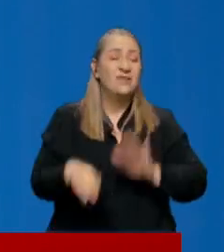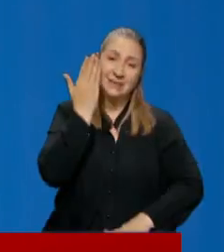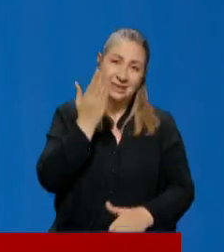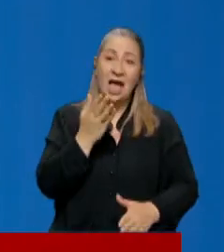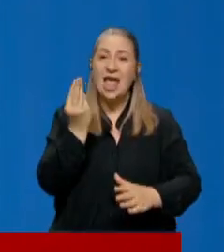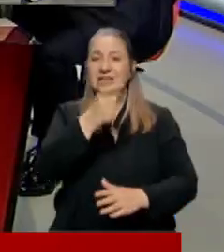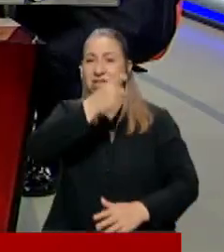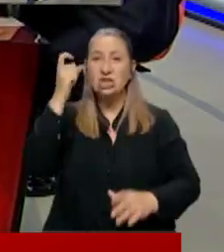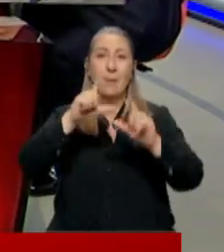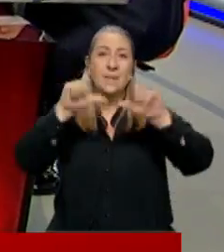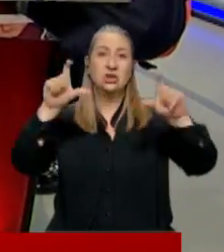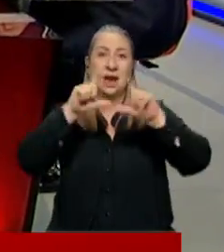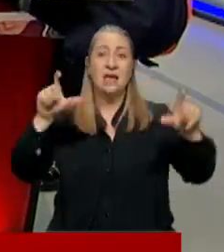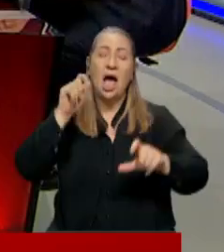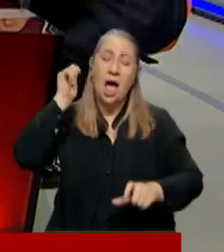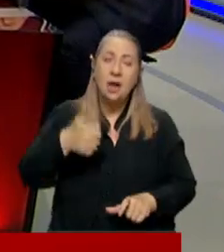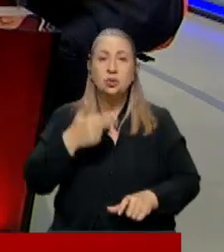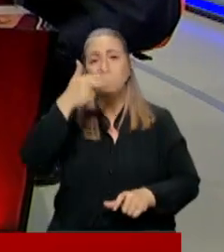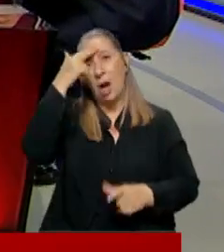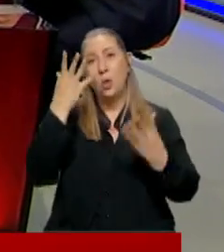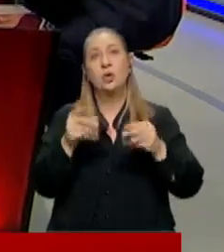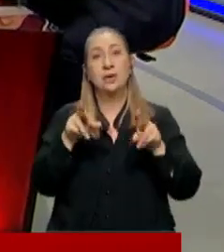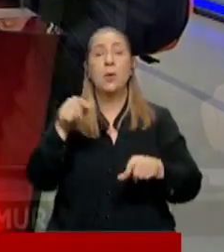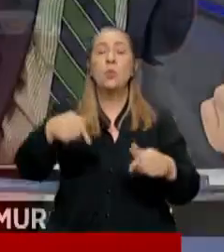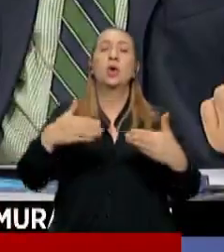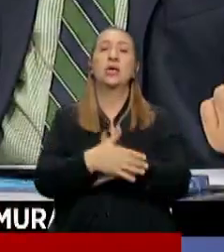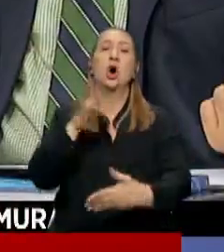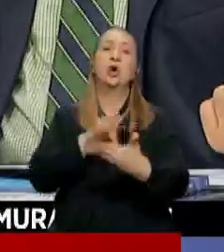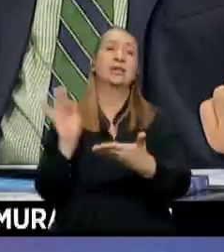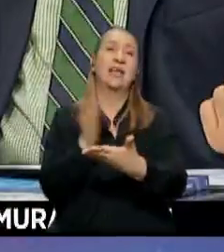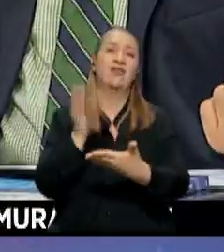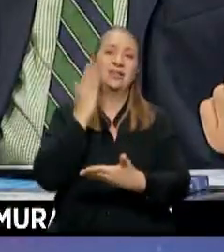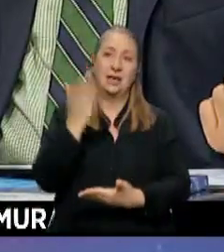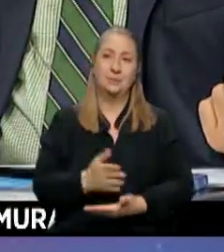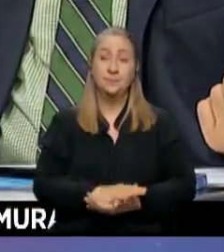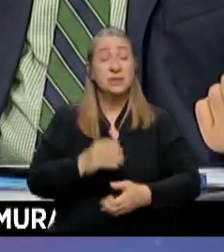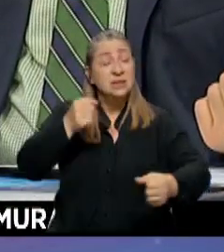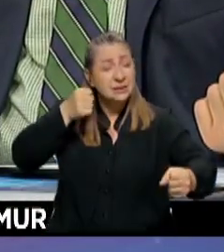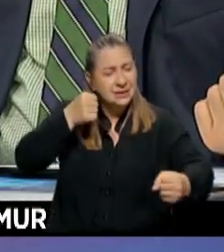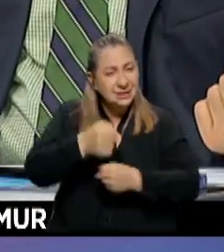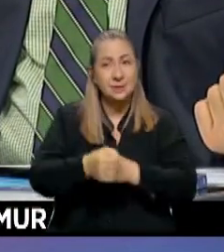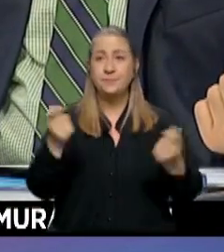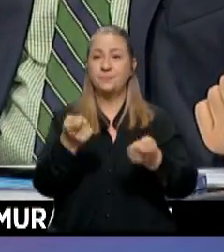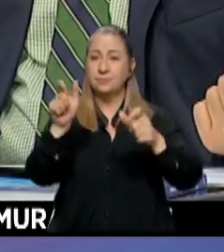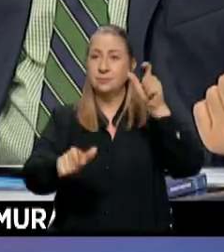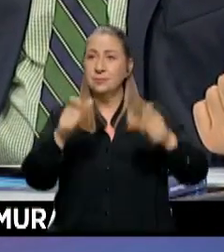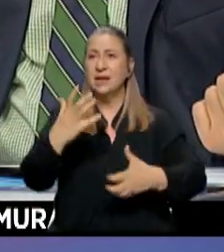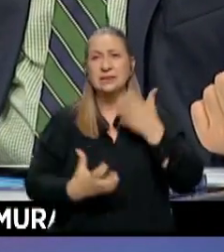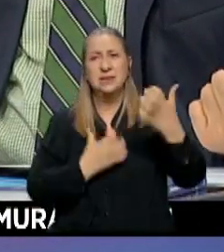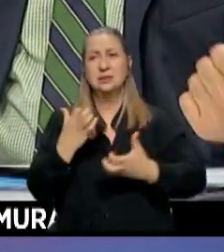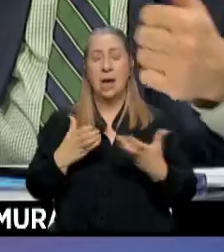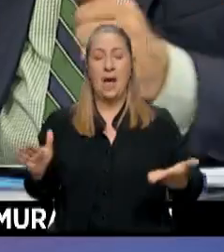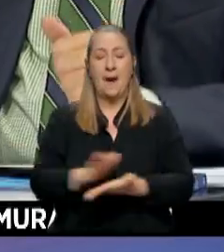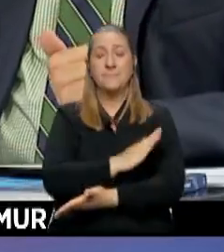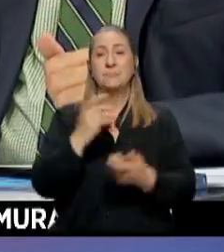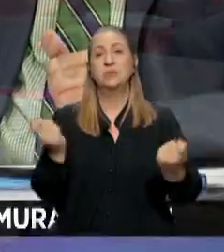fazlası en sıcak başlıklarla her cuma olduğu gibi bu gece de orta sayfada. Israrla çalışanların çektiği çileyi